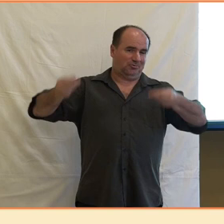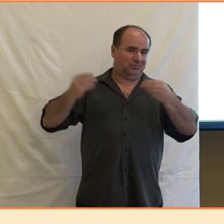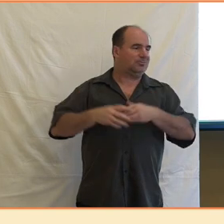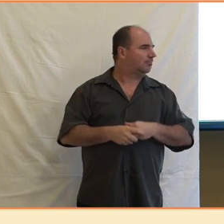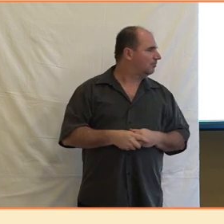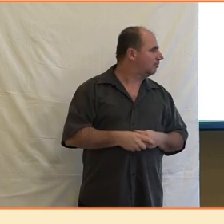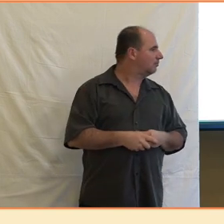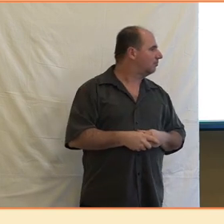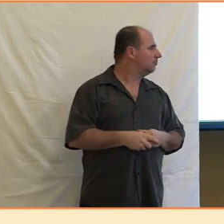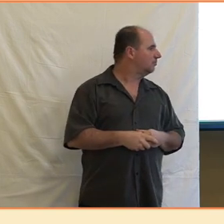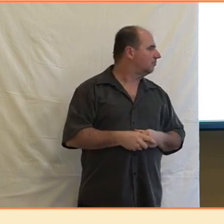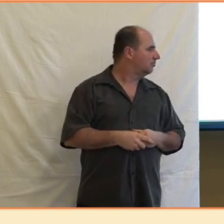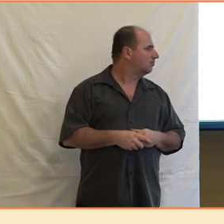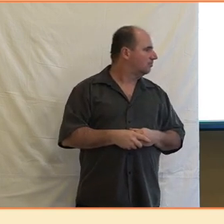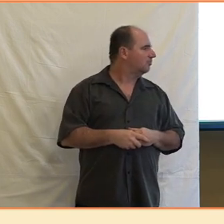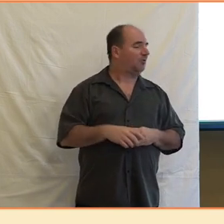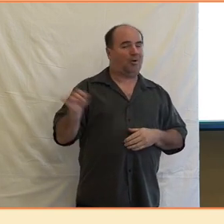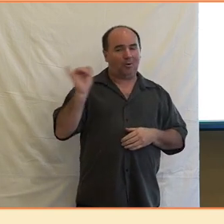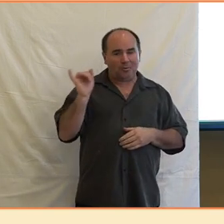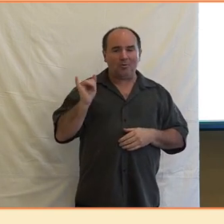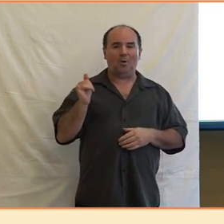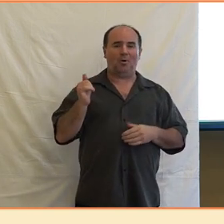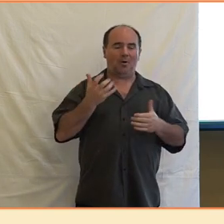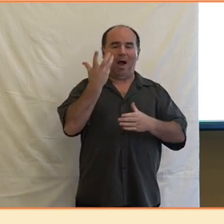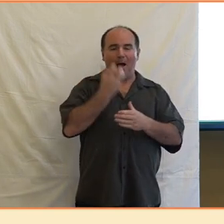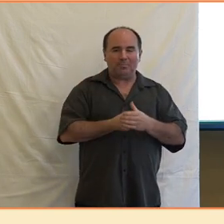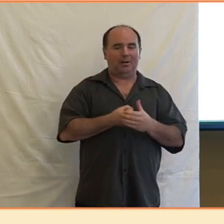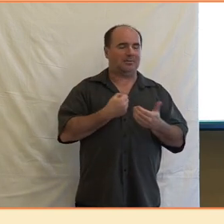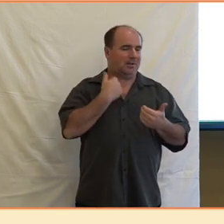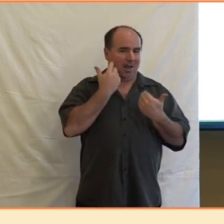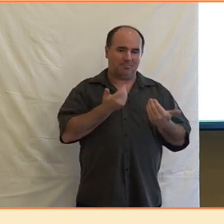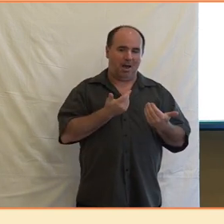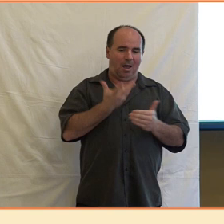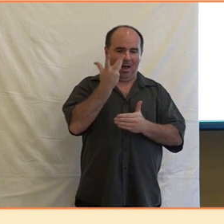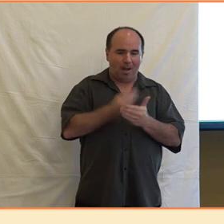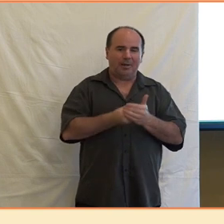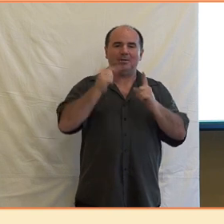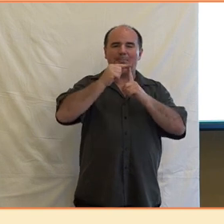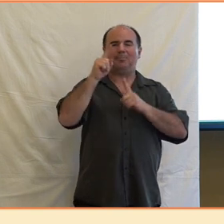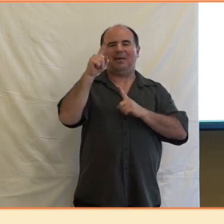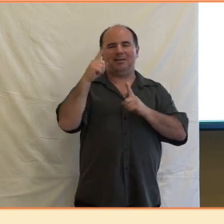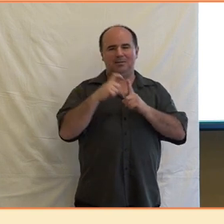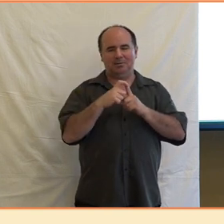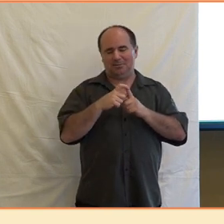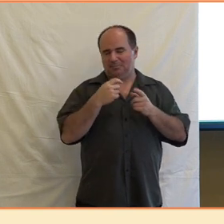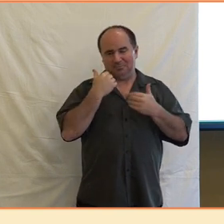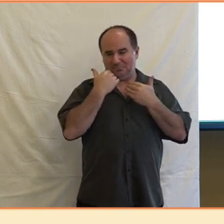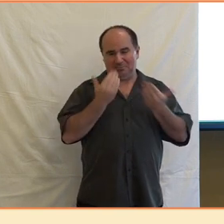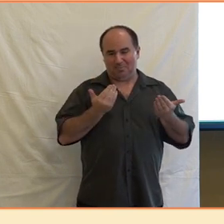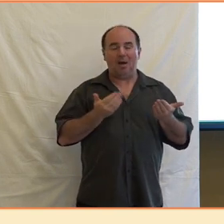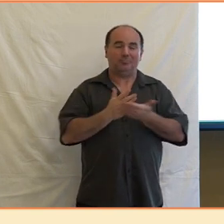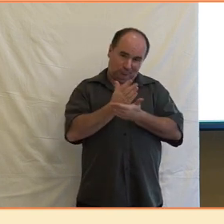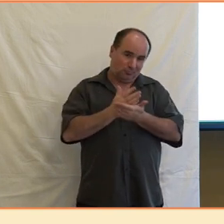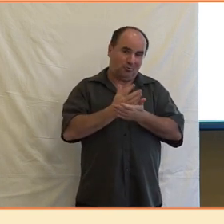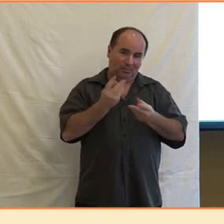lidé, kteří mají tento problém, nemají aplikaci Pražské integrované dopravy, tak prostě ty služby pro ně můžou být